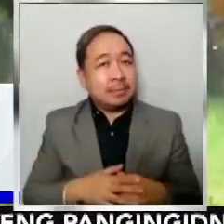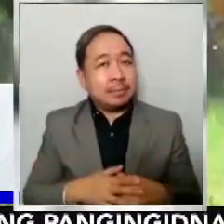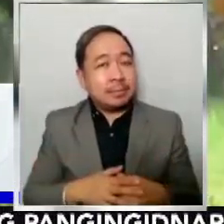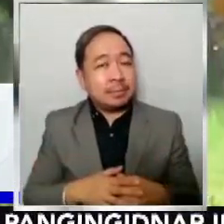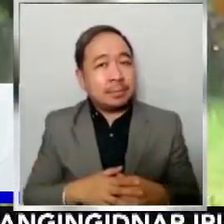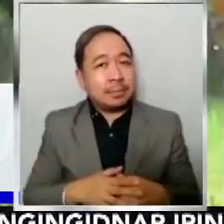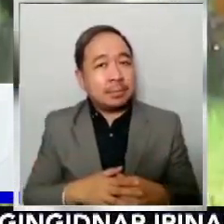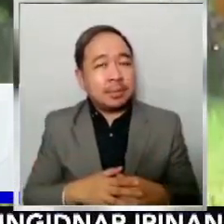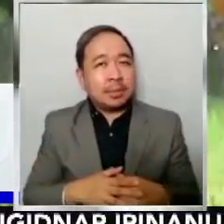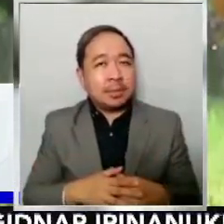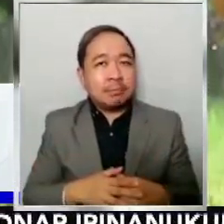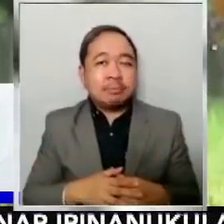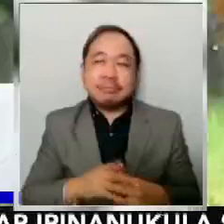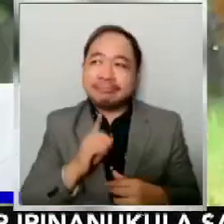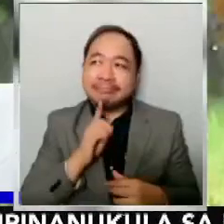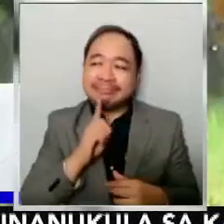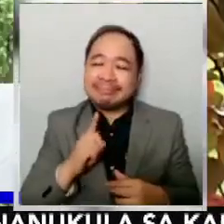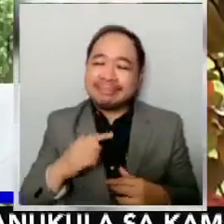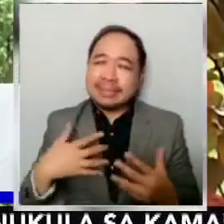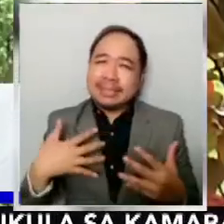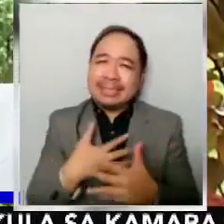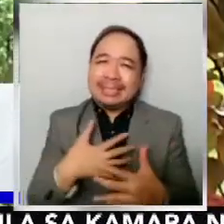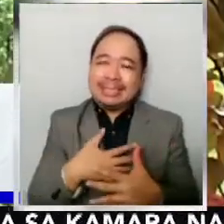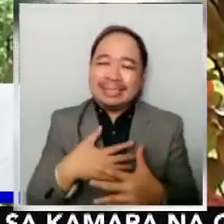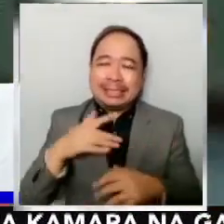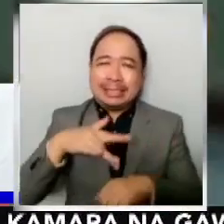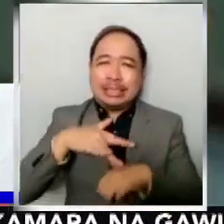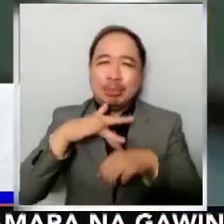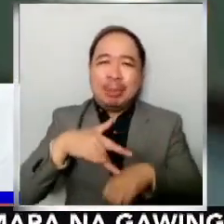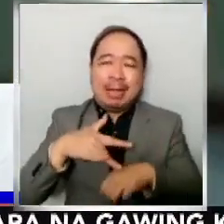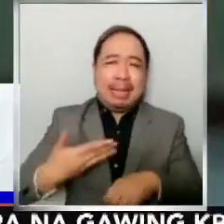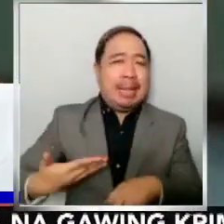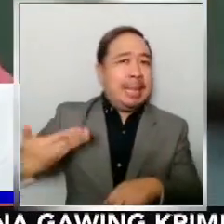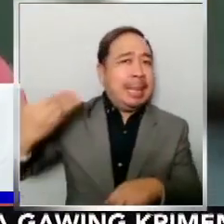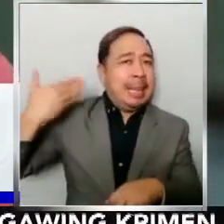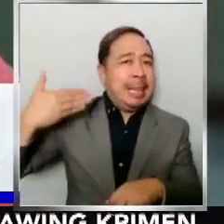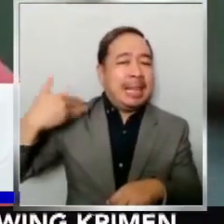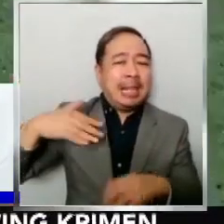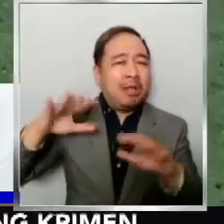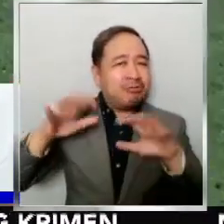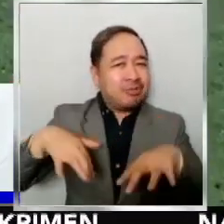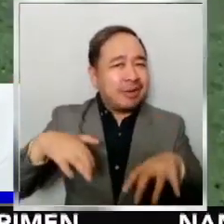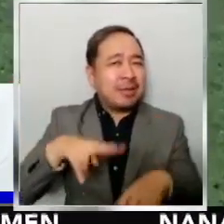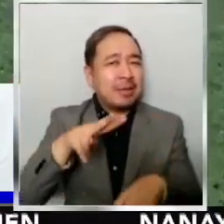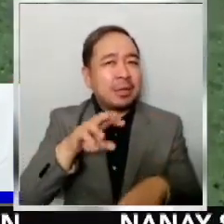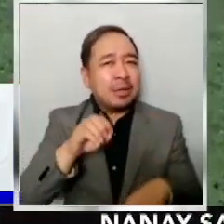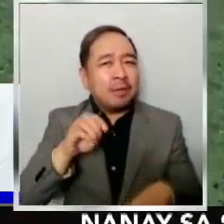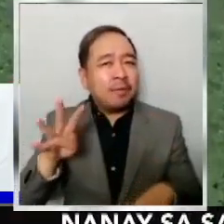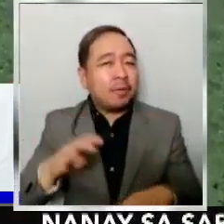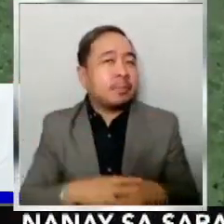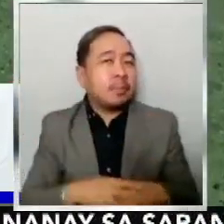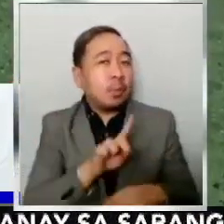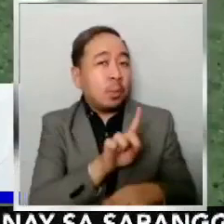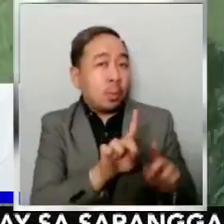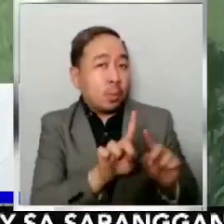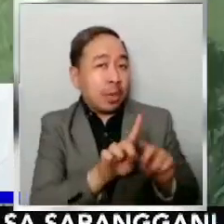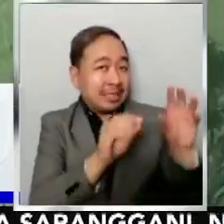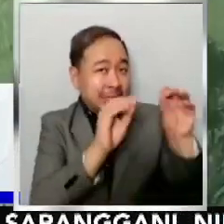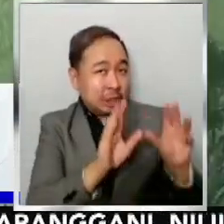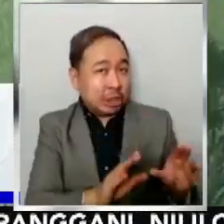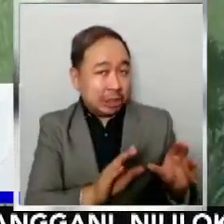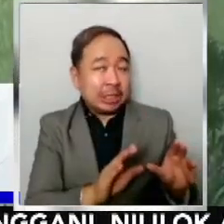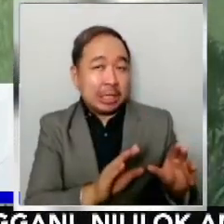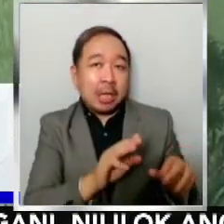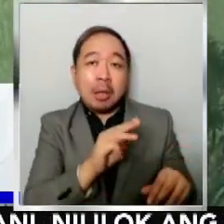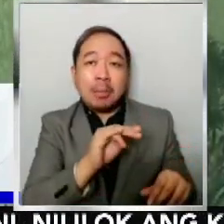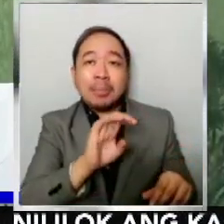natakot na sa mga nakaraang bagyo, lalo na po noong 2004. Ang guro na si Michelle mula sa Batangan Elementary School sa